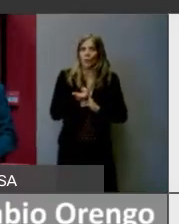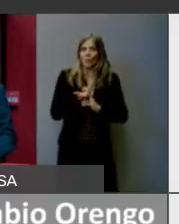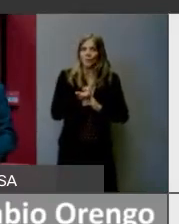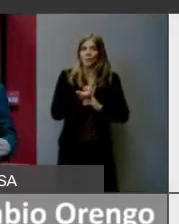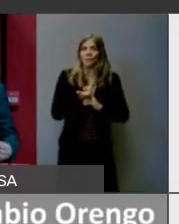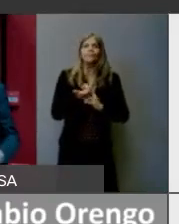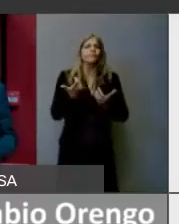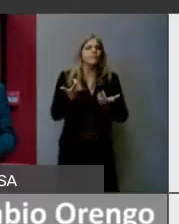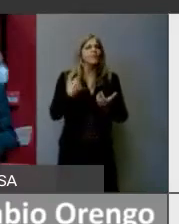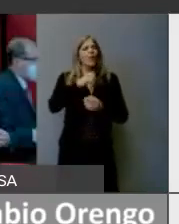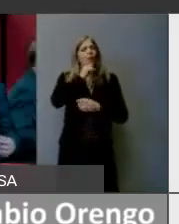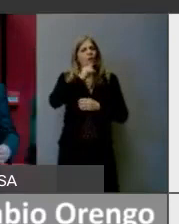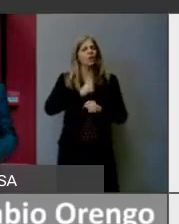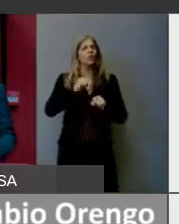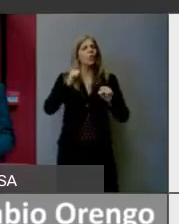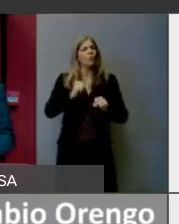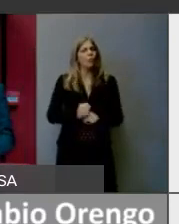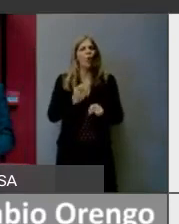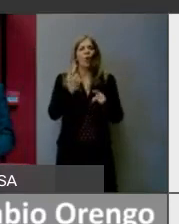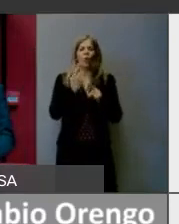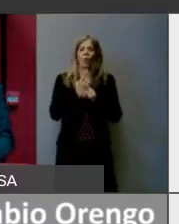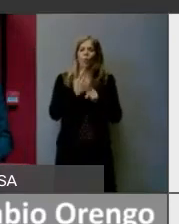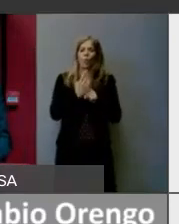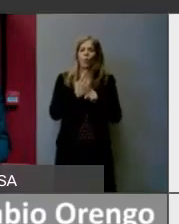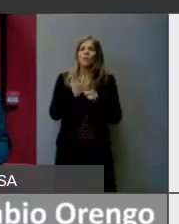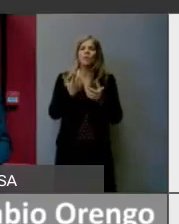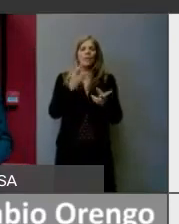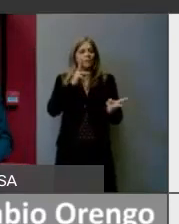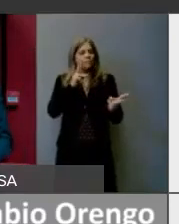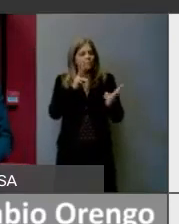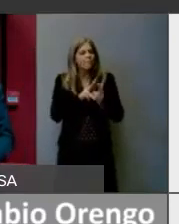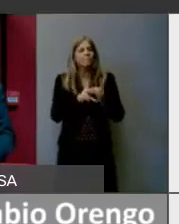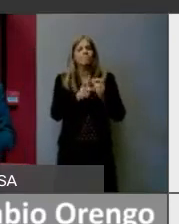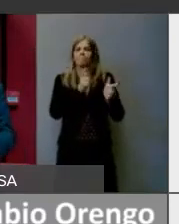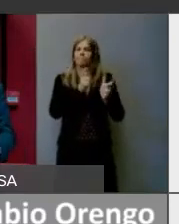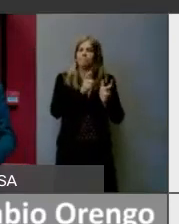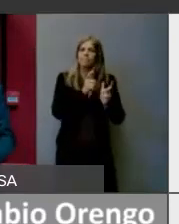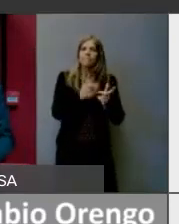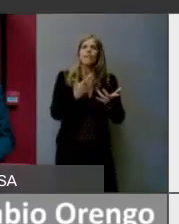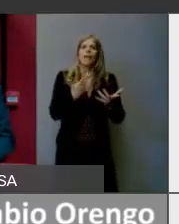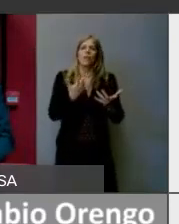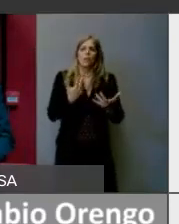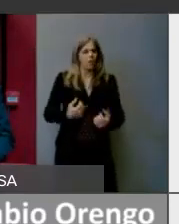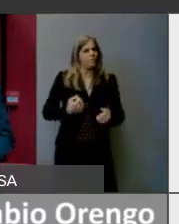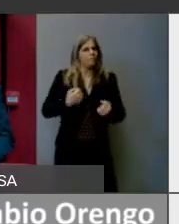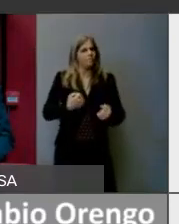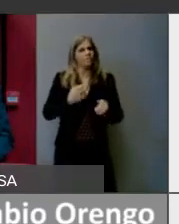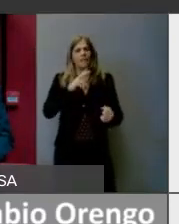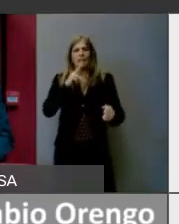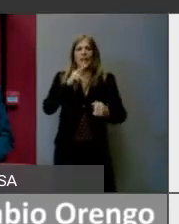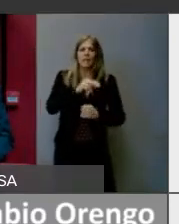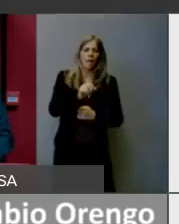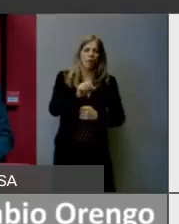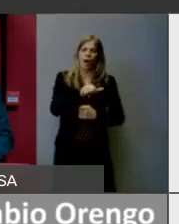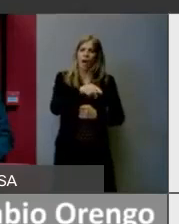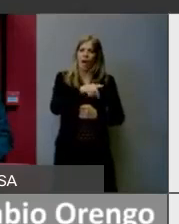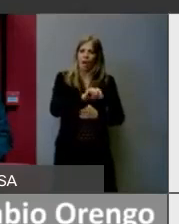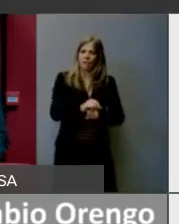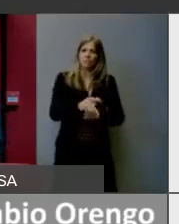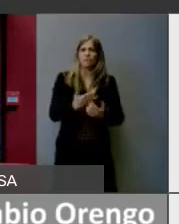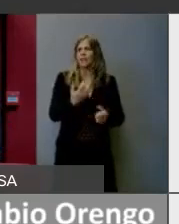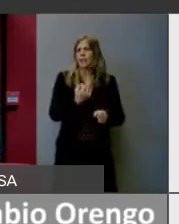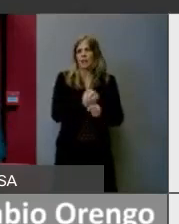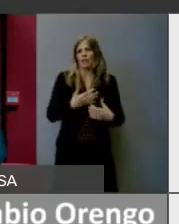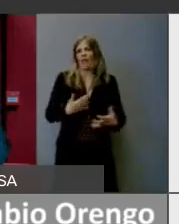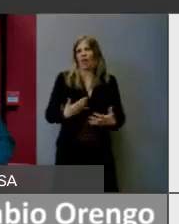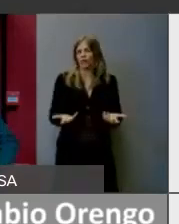essere utile e possa essere uno strumento attraverso il quale ancora una volta con più forza possiamo chiedere ad ASPI interventi più celeri.